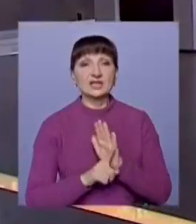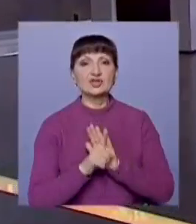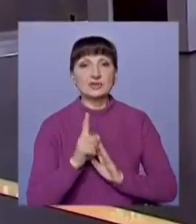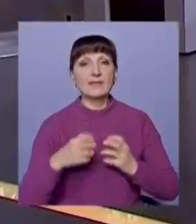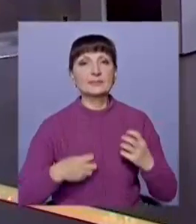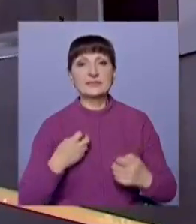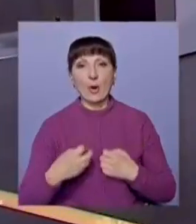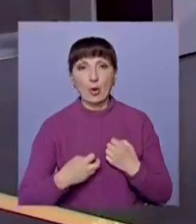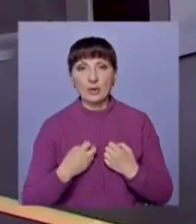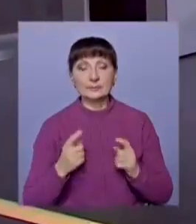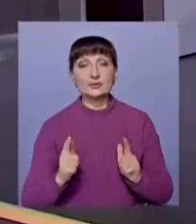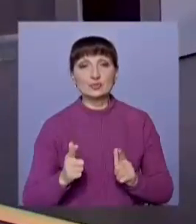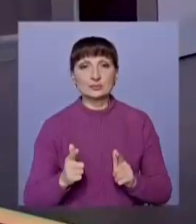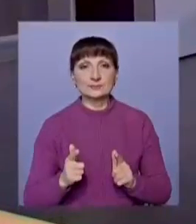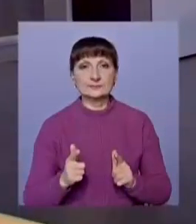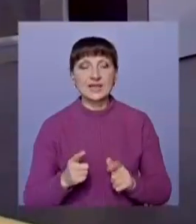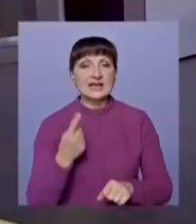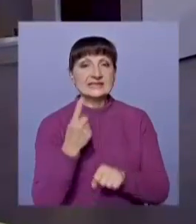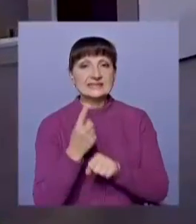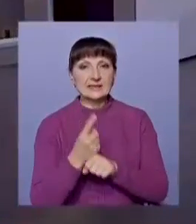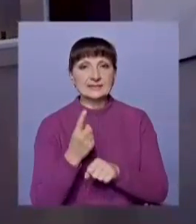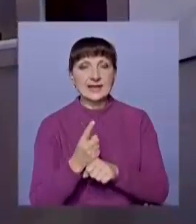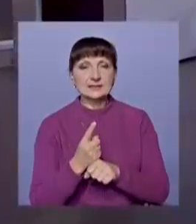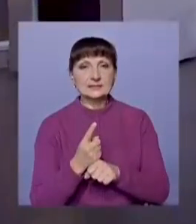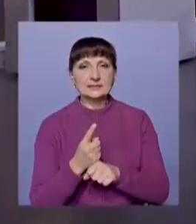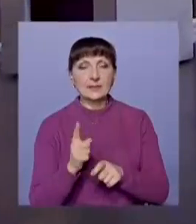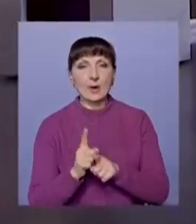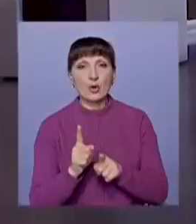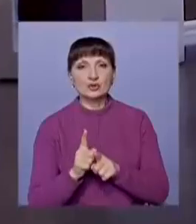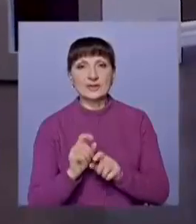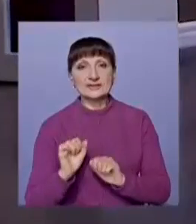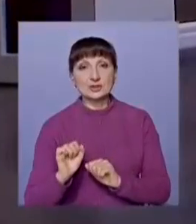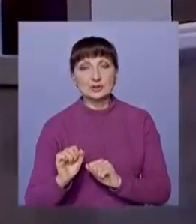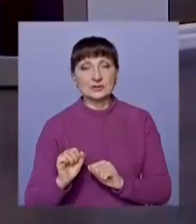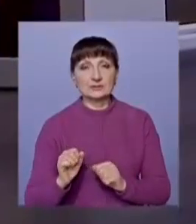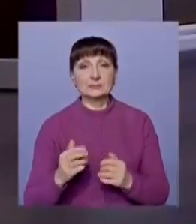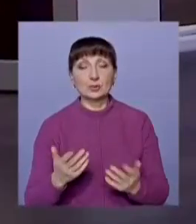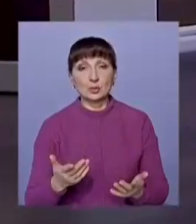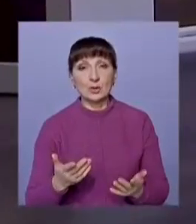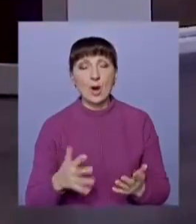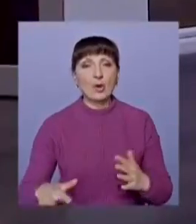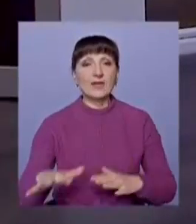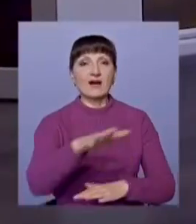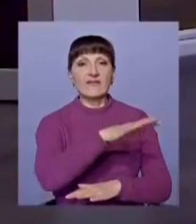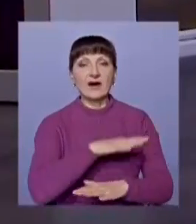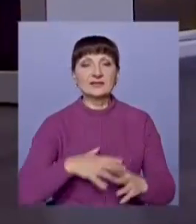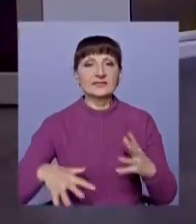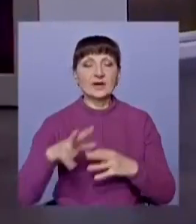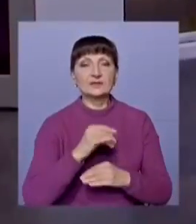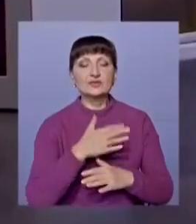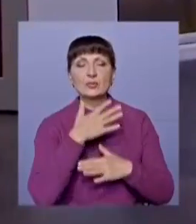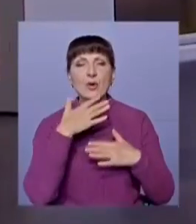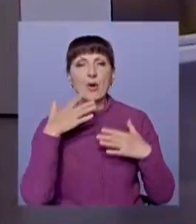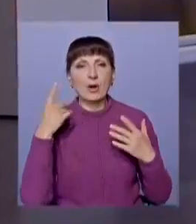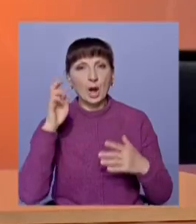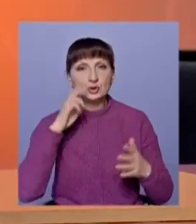беспокоить, потому что вот санкционный такой зонтик, вот если вы позволите мне так сказать, да, он охватывает все больше и больше государств.